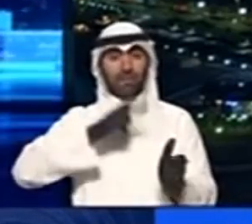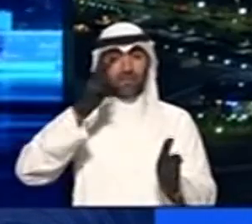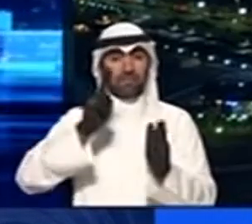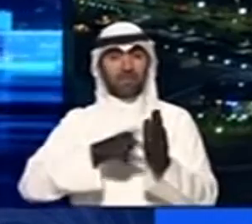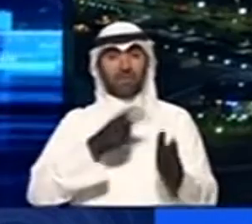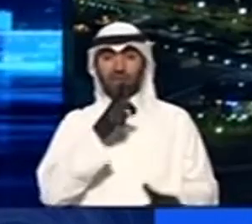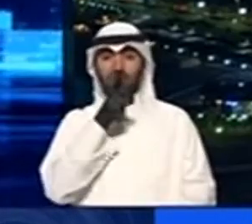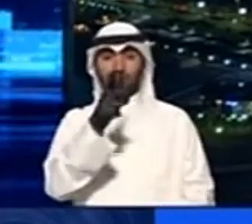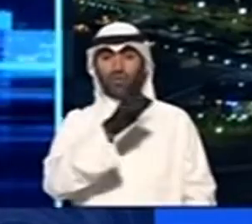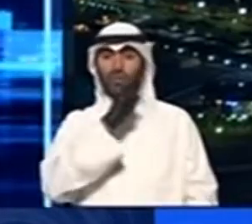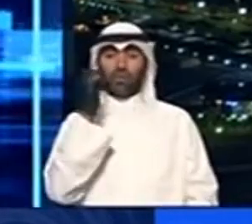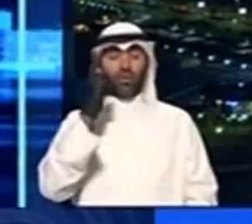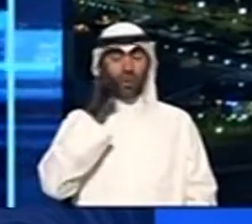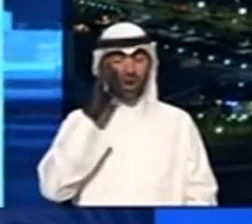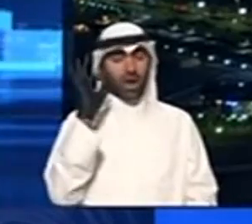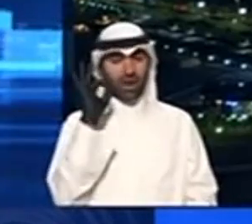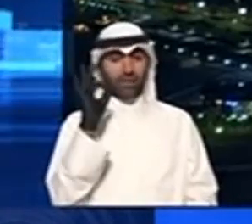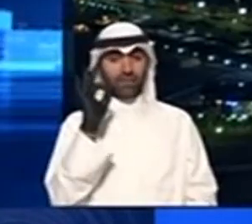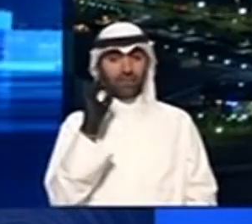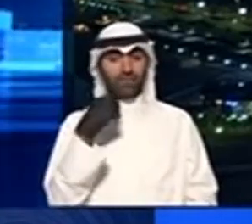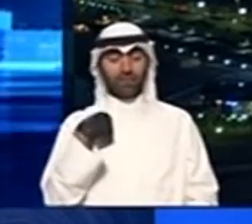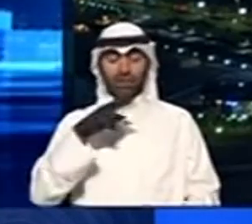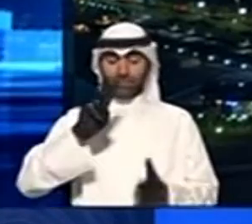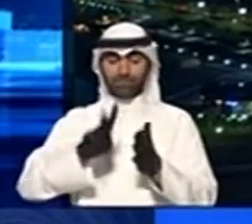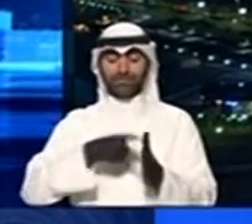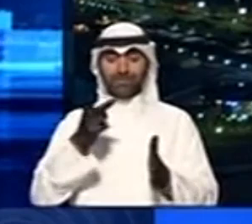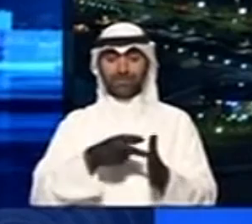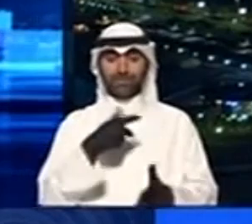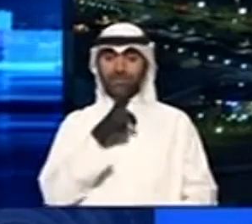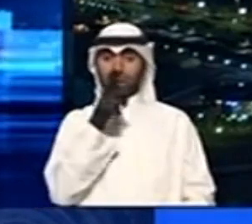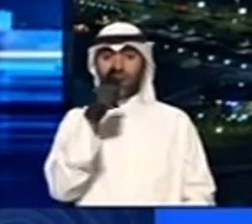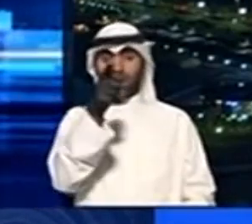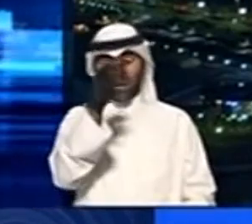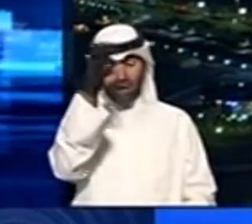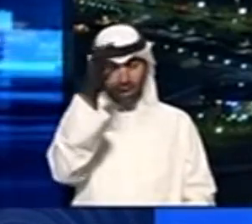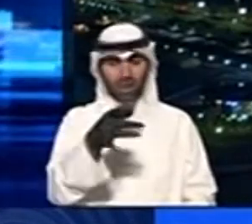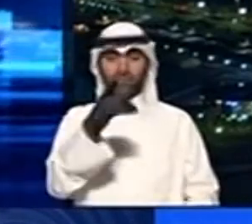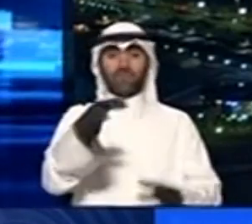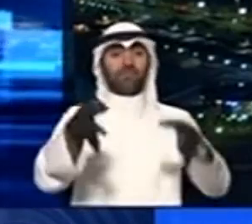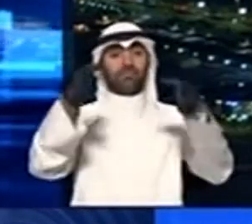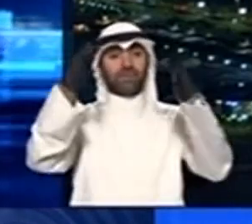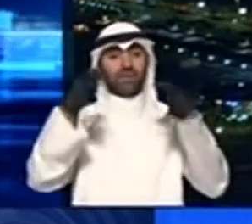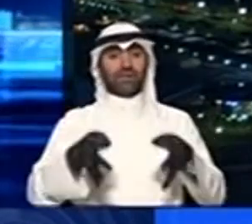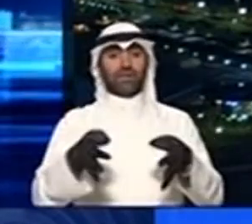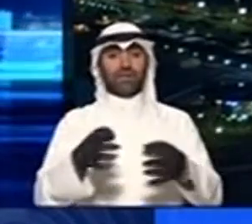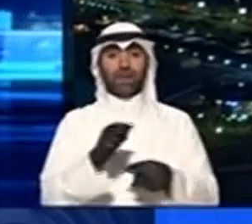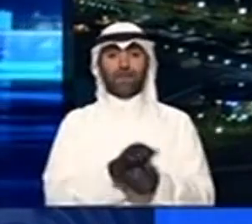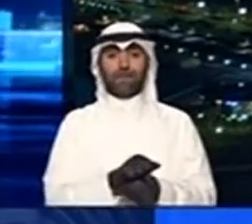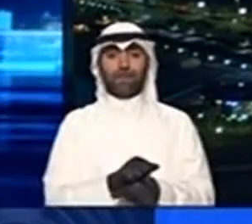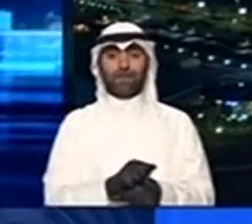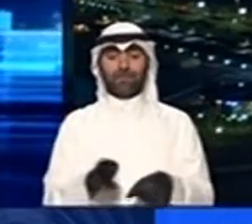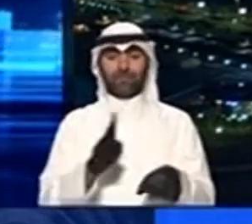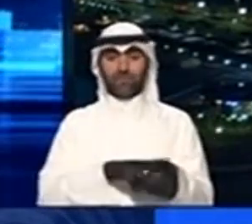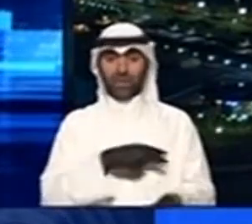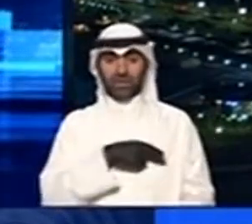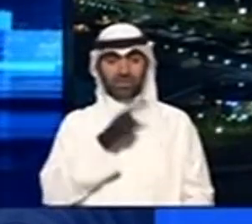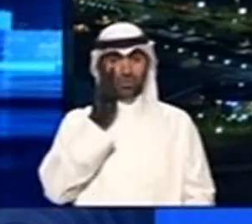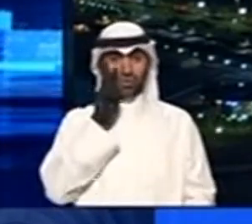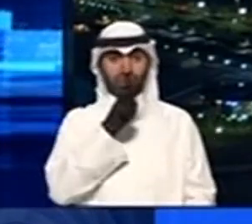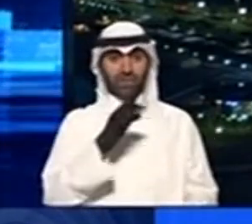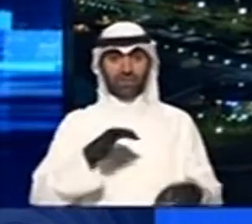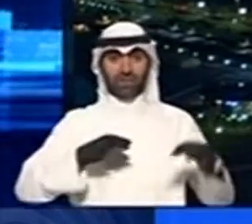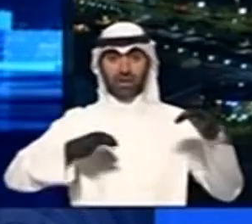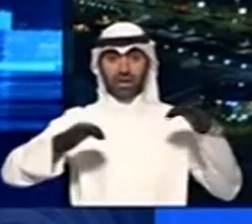اللهجات للجميع، لأن فعلا هذا التحدي اللي راح يتكلم عن الموضوع. لاحظنا كذلك في الخطة وما قيل أن